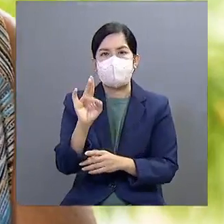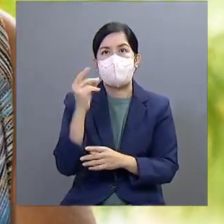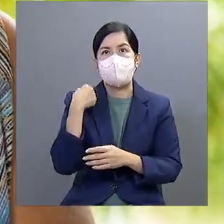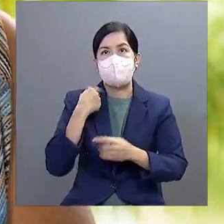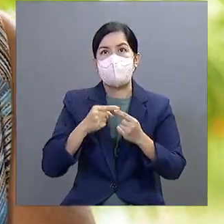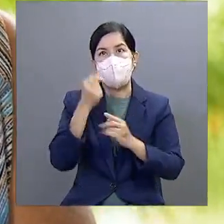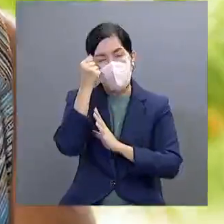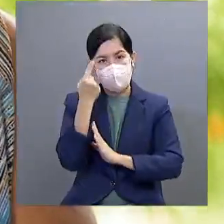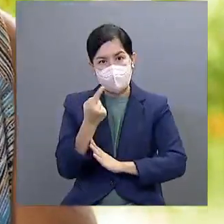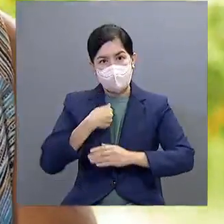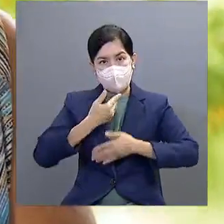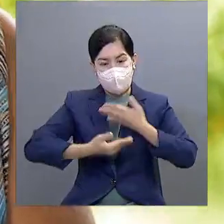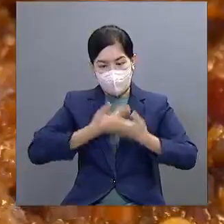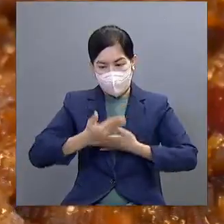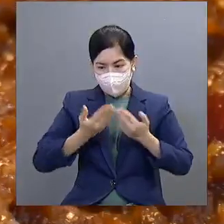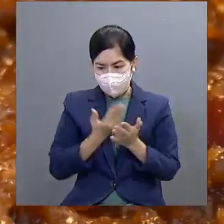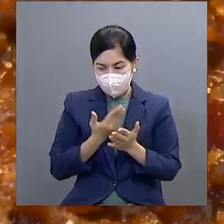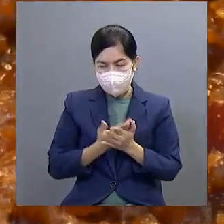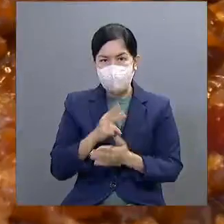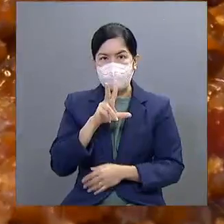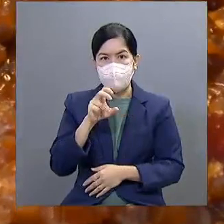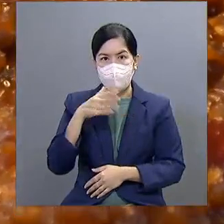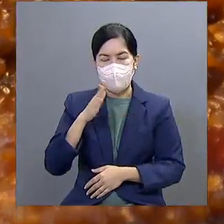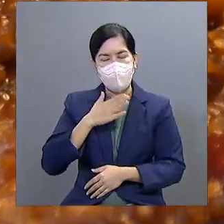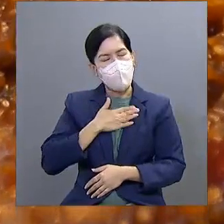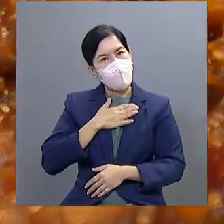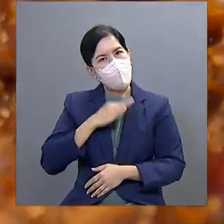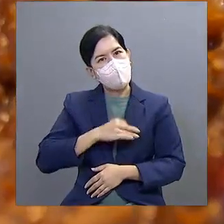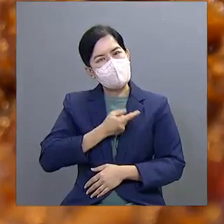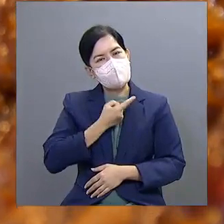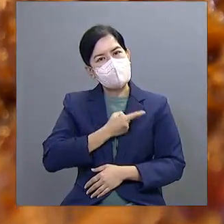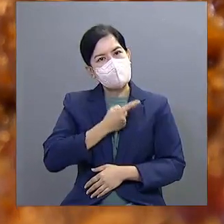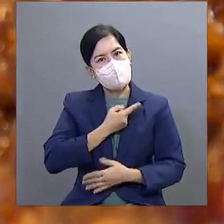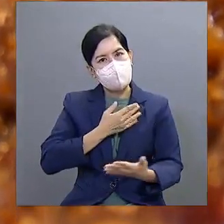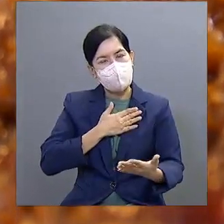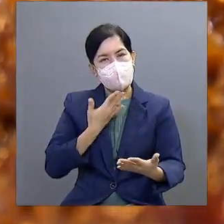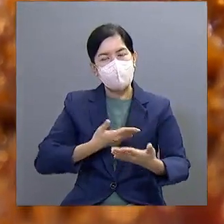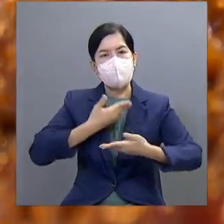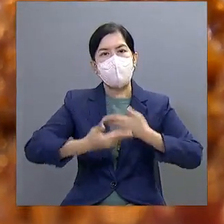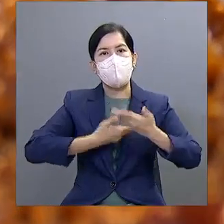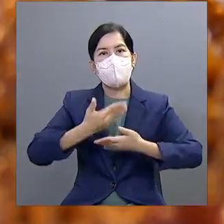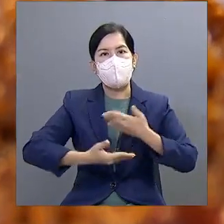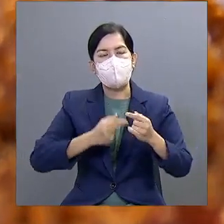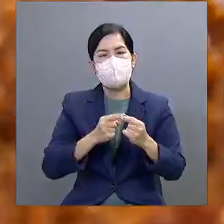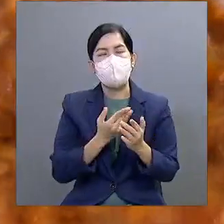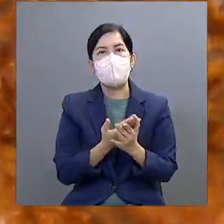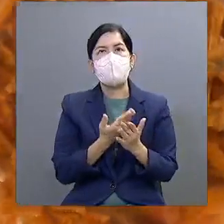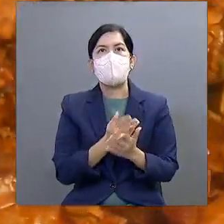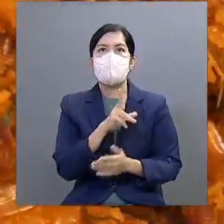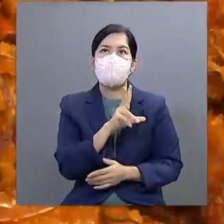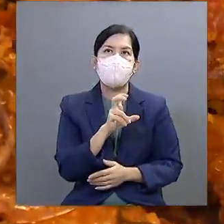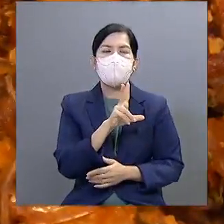ไม่เคยได้ตังวันขนาดนี้ทีนี้พอมาเริ่มขายน้ำพริกได้300